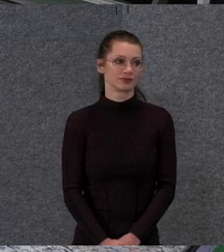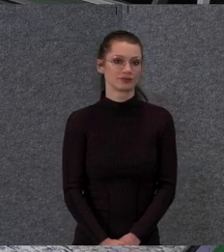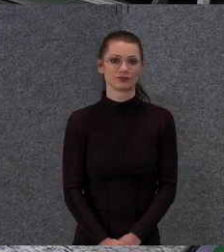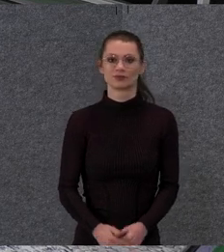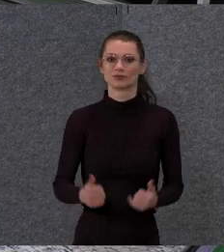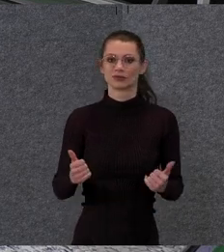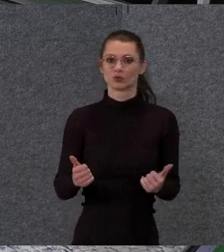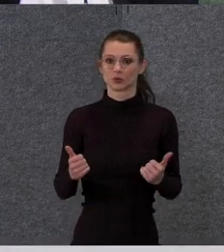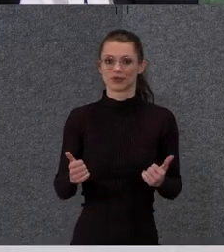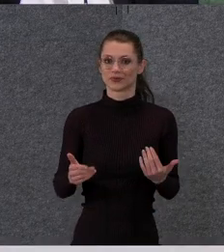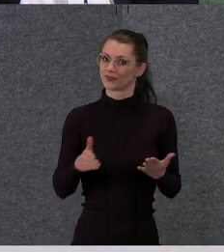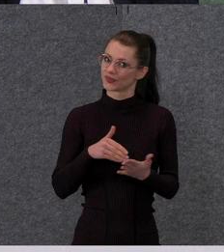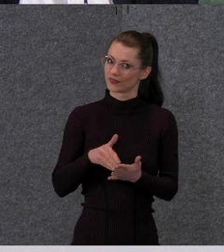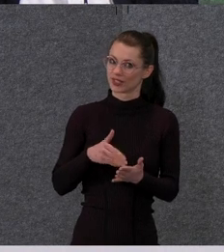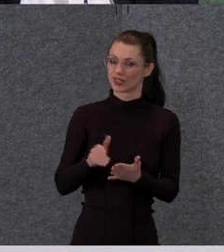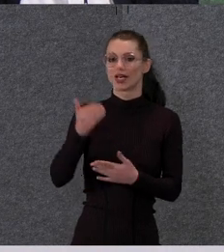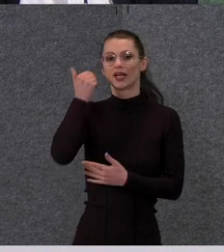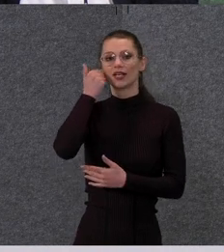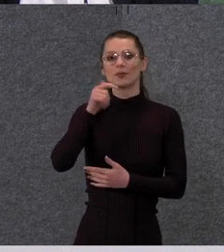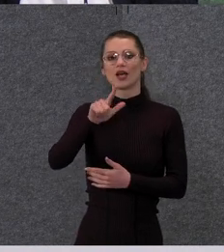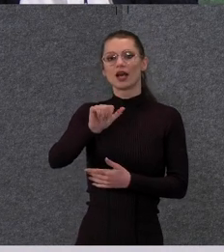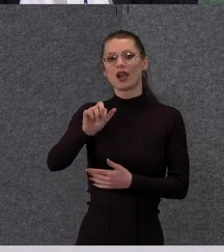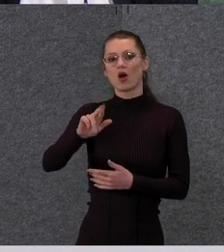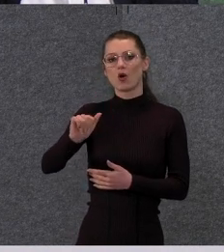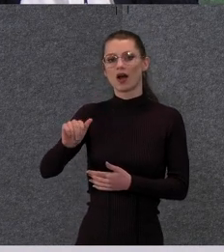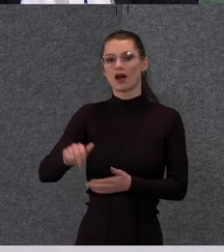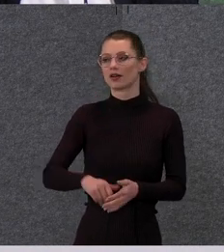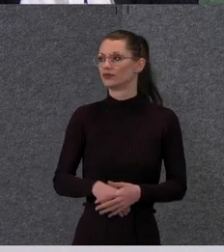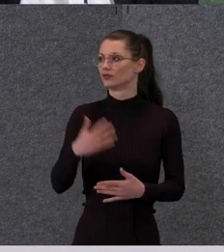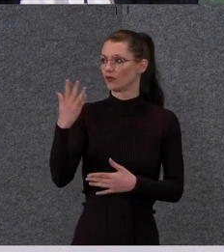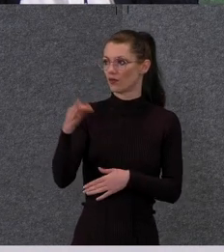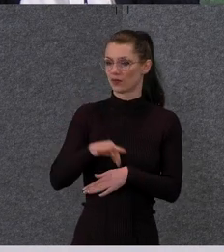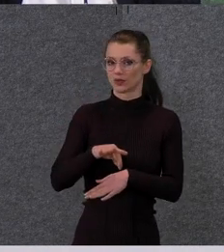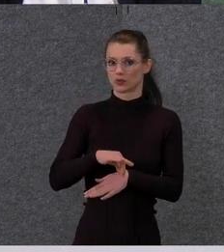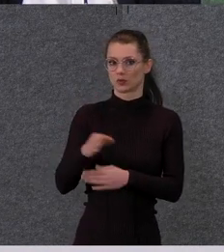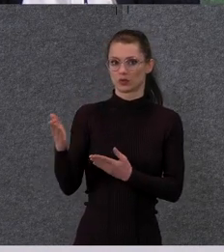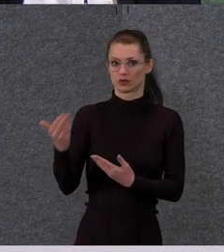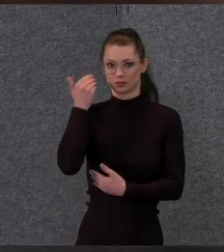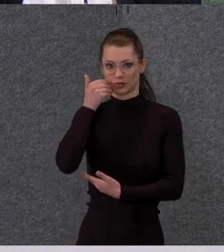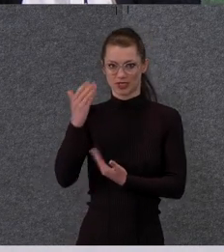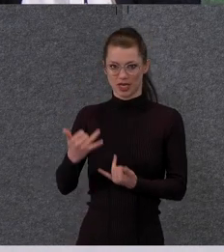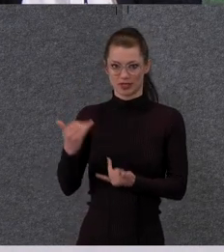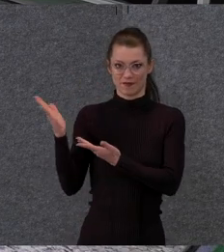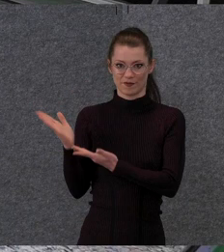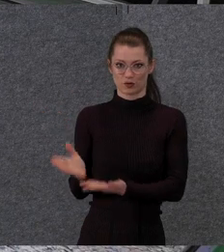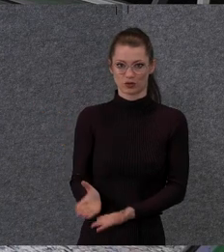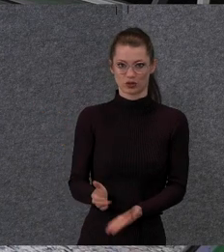Super, es geht weiter. Liebe Laura, du hast 5 Minuten, um dich hier vorzustellen.